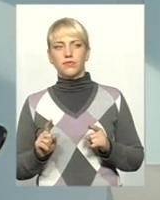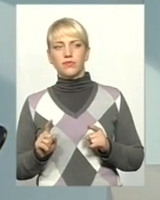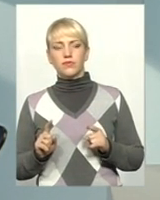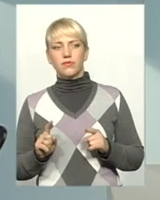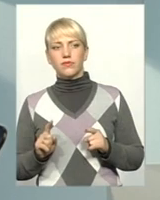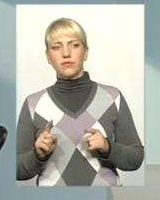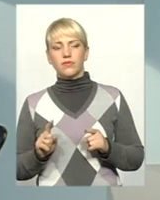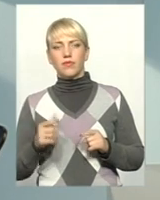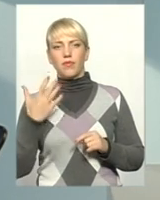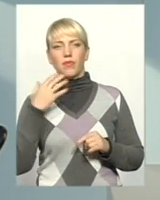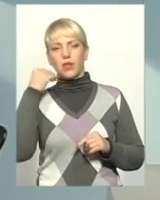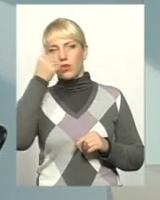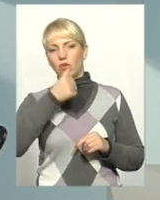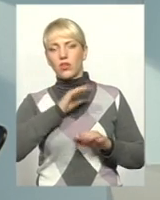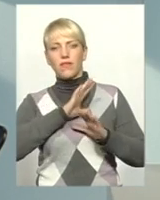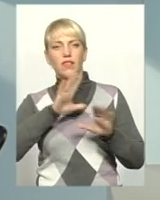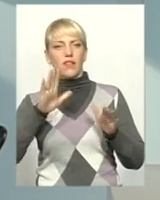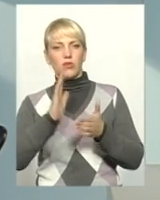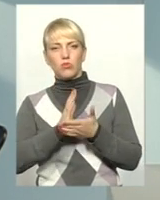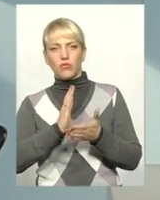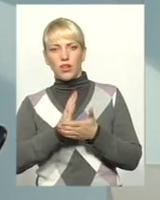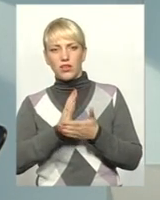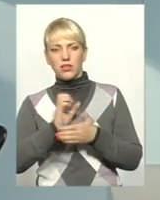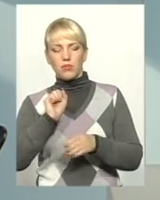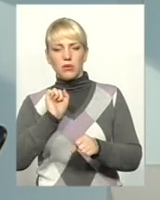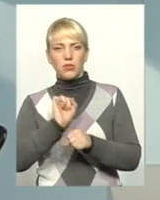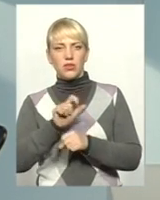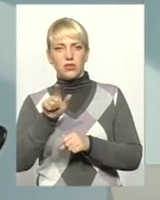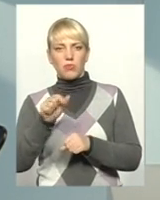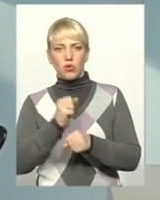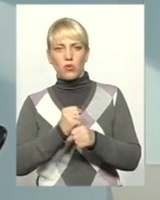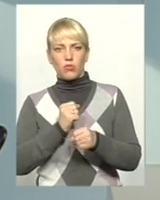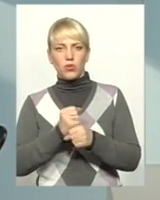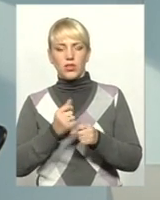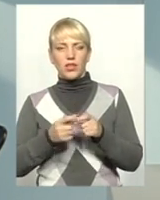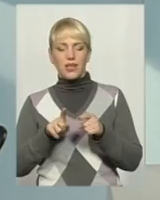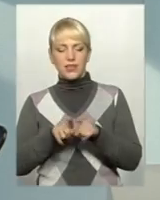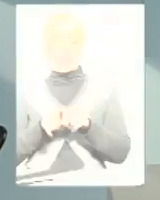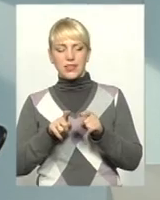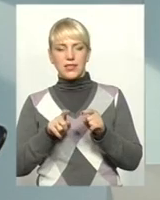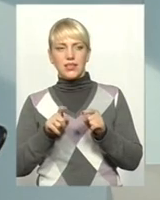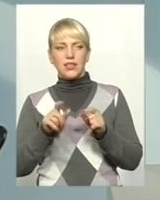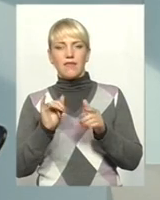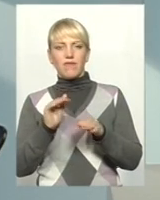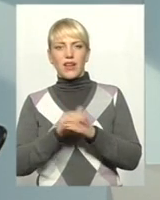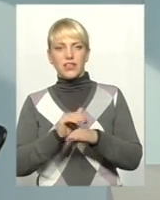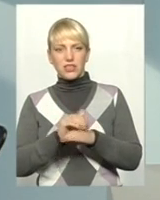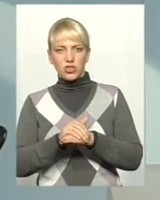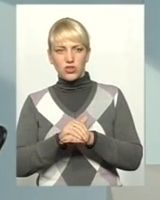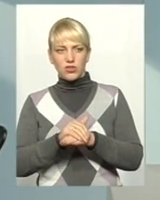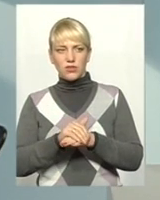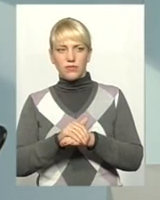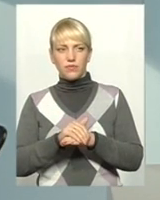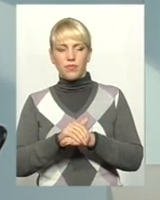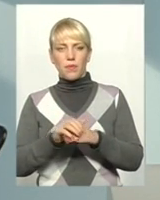5 років не відбувалося, припинилася там робота на тій стадії. І фактично, отримавши